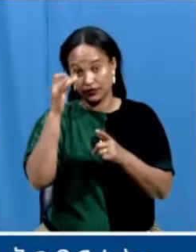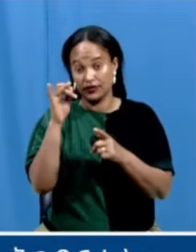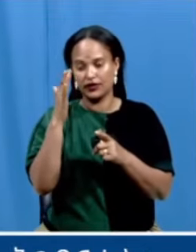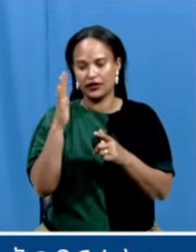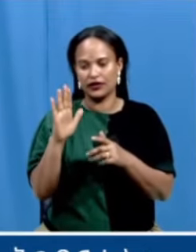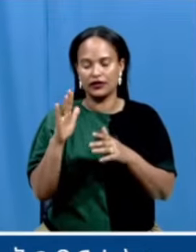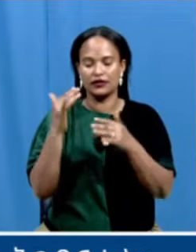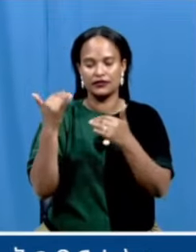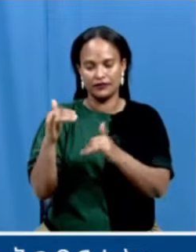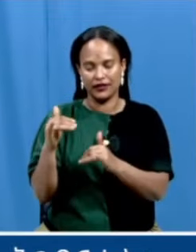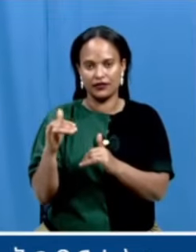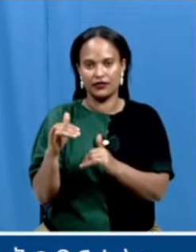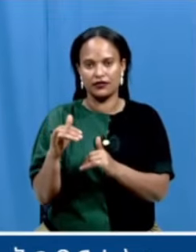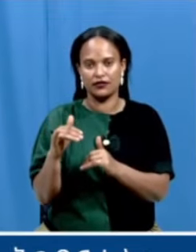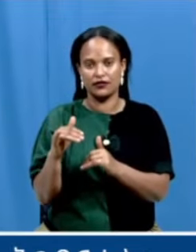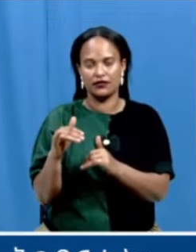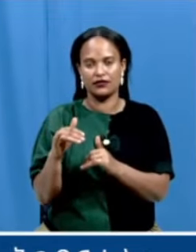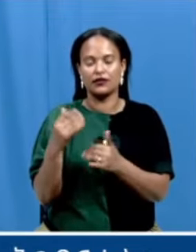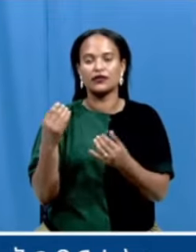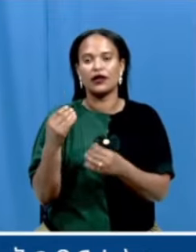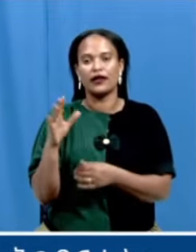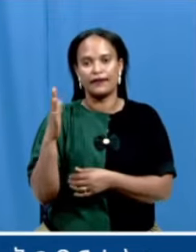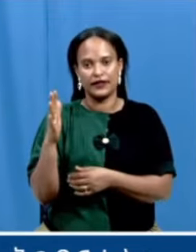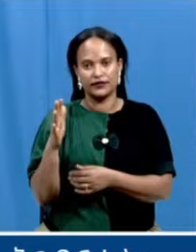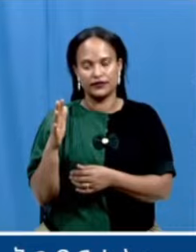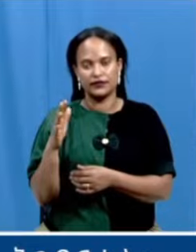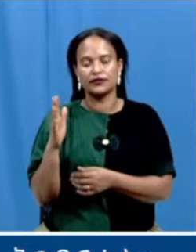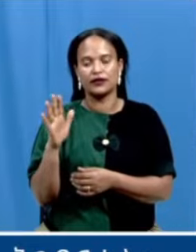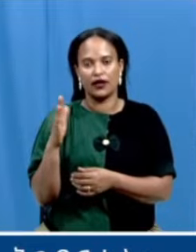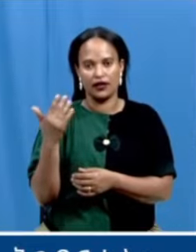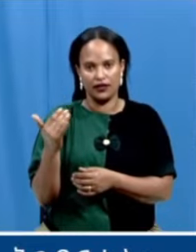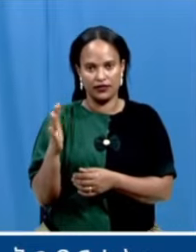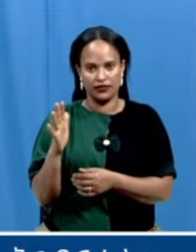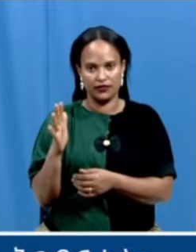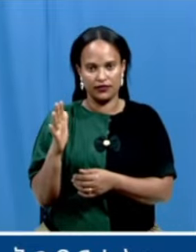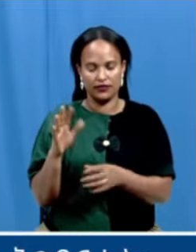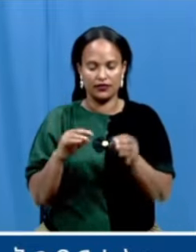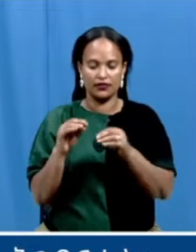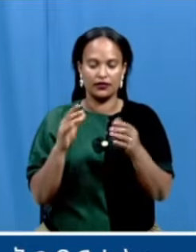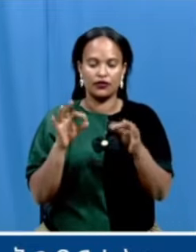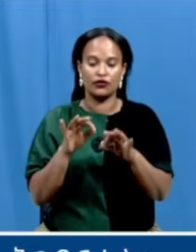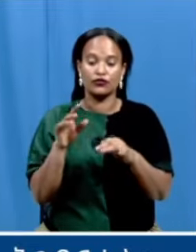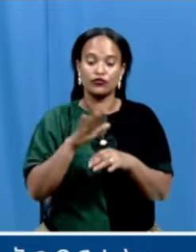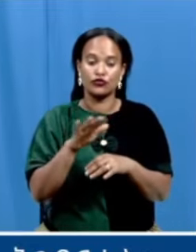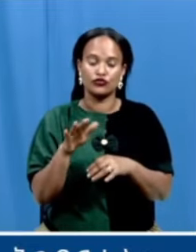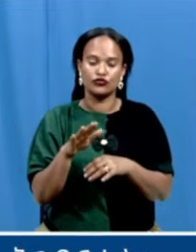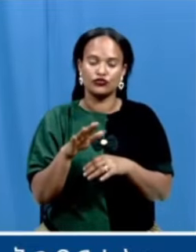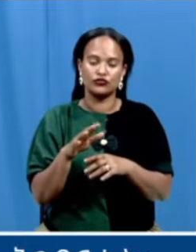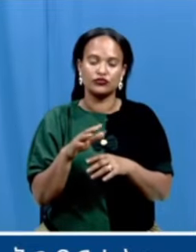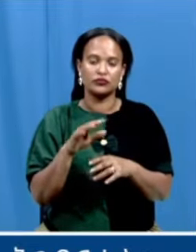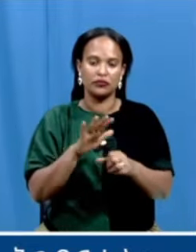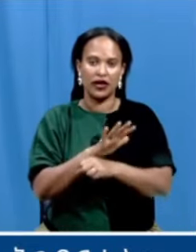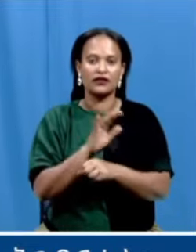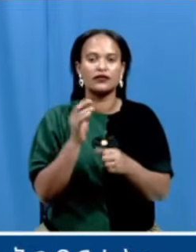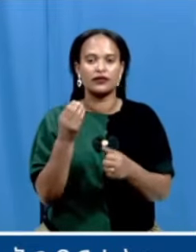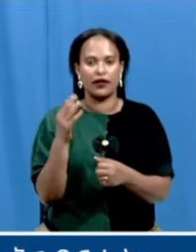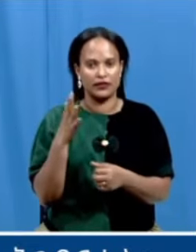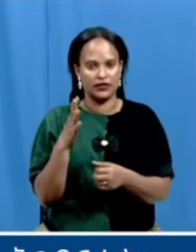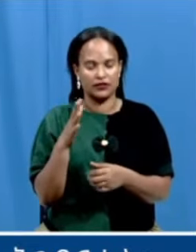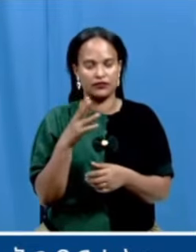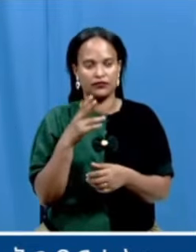ዝምጥን እቲ ሊግ እውን ርሒቕና ስለ ዘለና እንታይ ይመስል ዓይነት እንቅስቃሴ ይድልዮ ናይቶም ቆልዑ ኣቋም እንታይ መስለ ዝርእዩልላይና ኢና ናብ